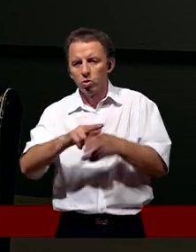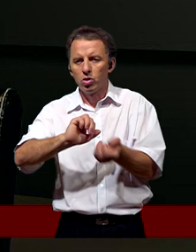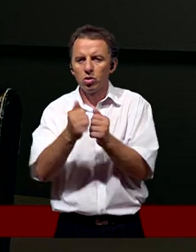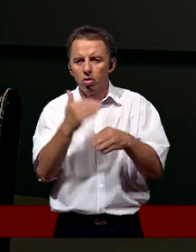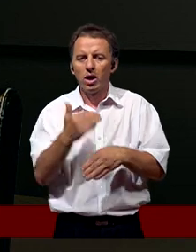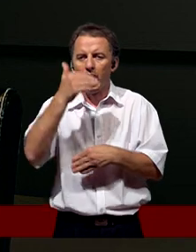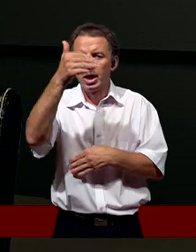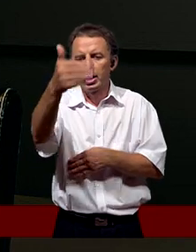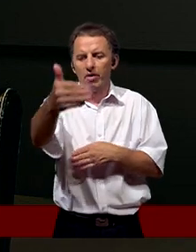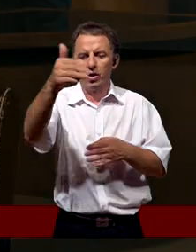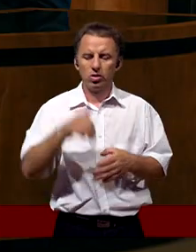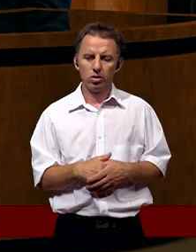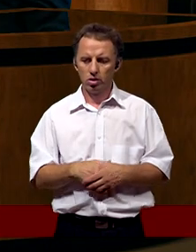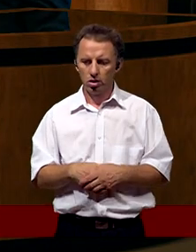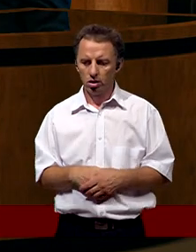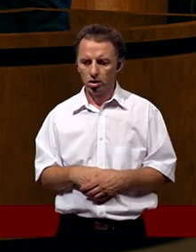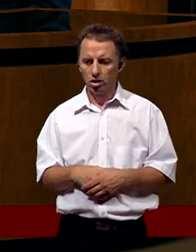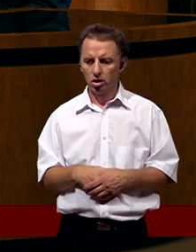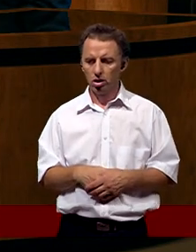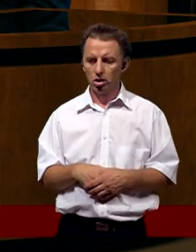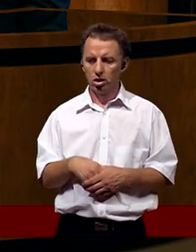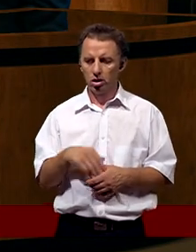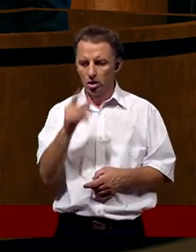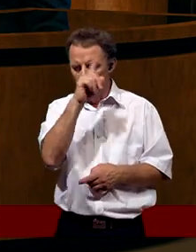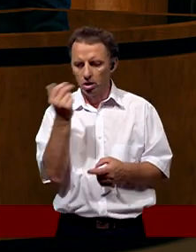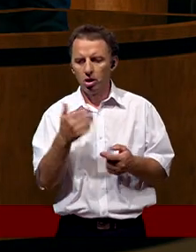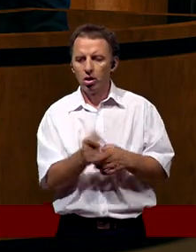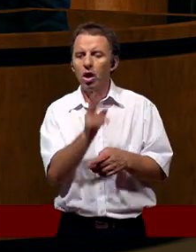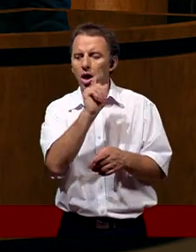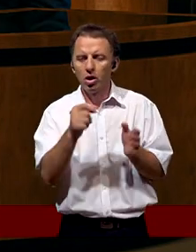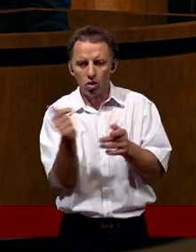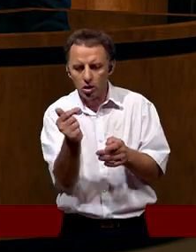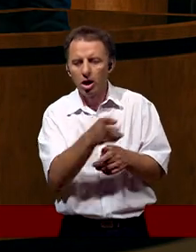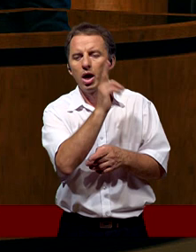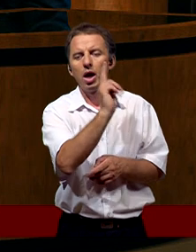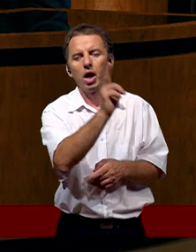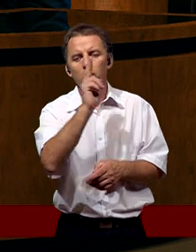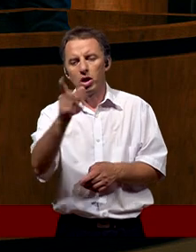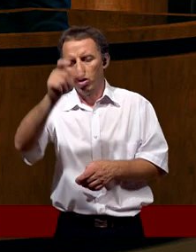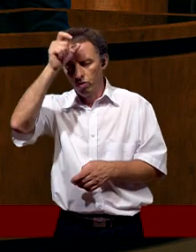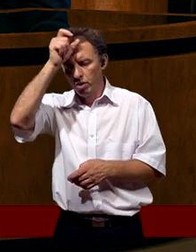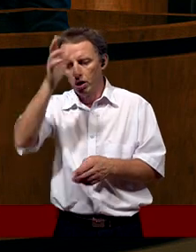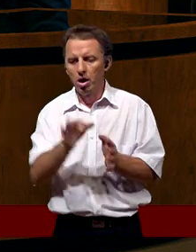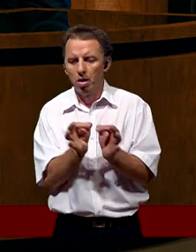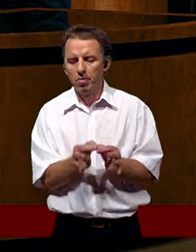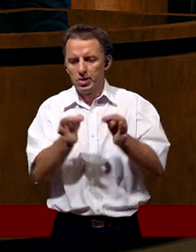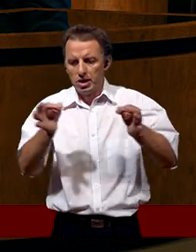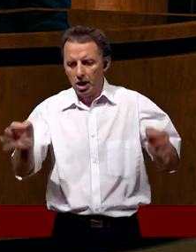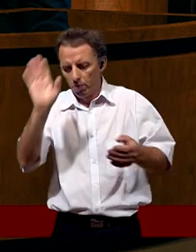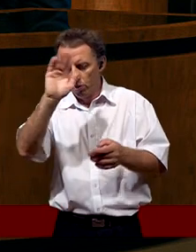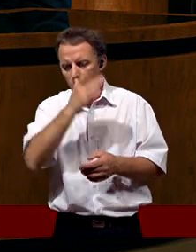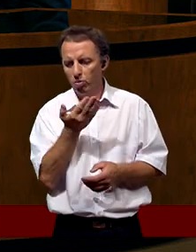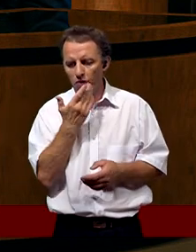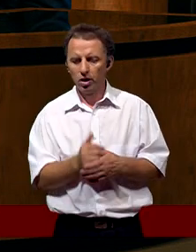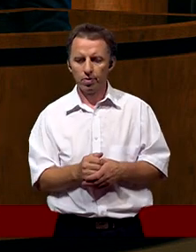na zewnątrz? Jak wam się wydaje? No, tak, proszę. Ja myślę zdecydowanie, że to dotyczy każdego człowieka, prawda? Mhm. Bo jedną miarą Bóg